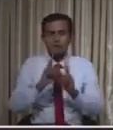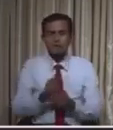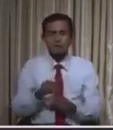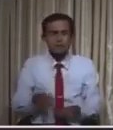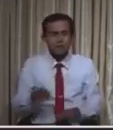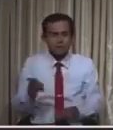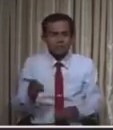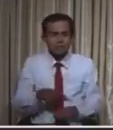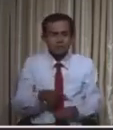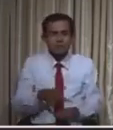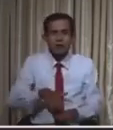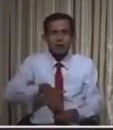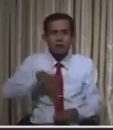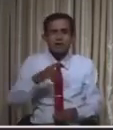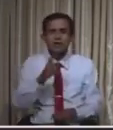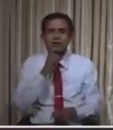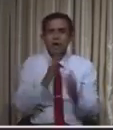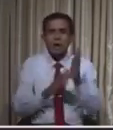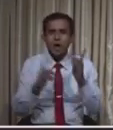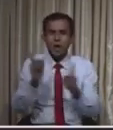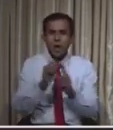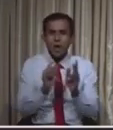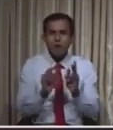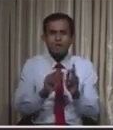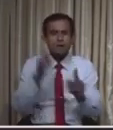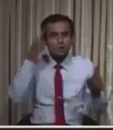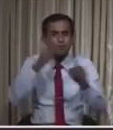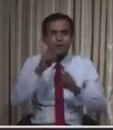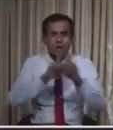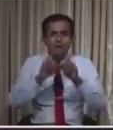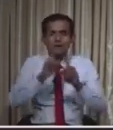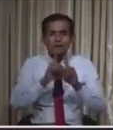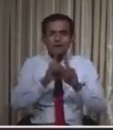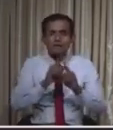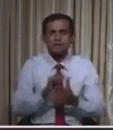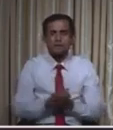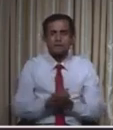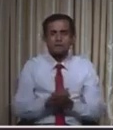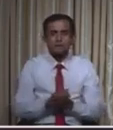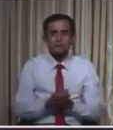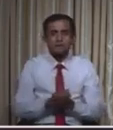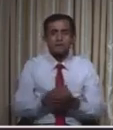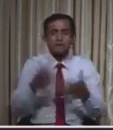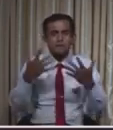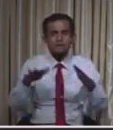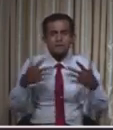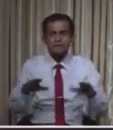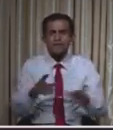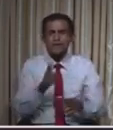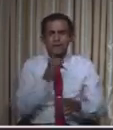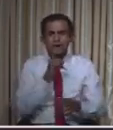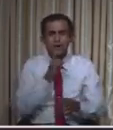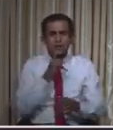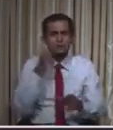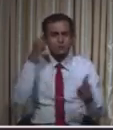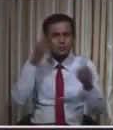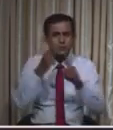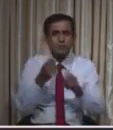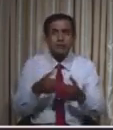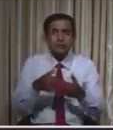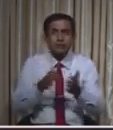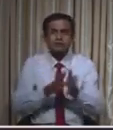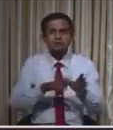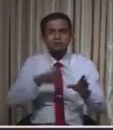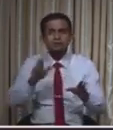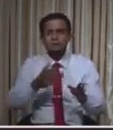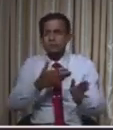මේ දිනවල ප්‍රධාන වශයෙන් අධිකරණ අමාත්‍යාංශය ගැන කියර වෙනකොට මේ ඉවර වෙන නඩු ගැන ඉල්ලාස්